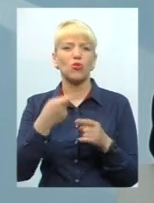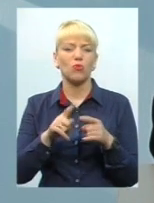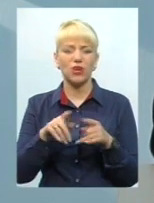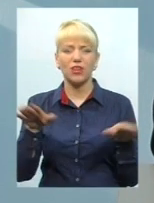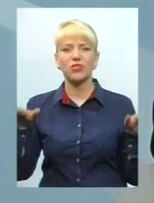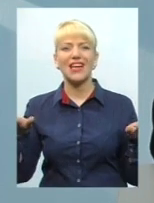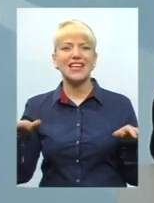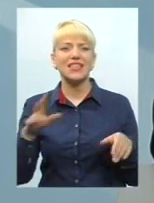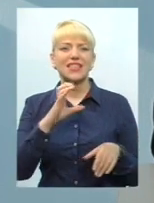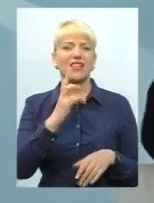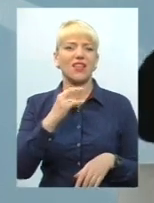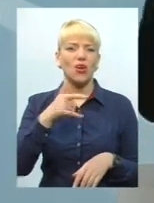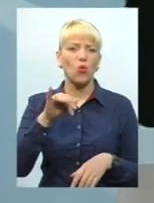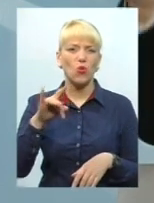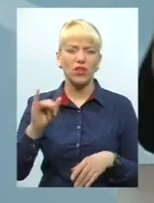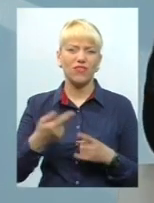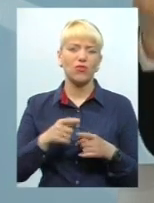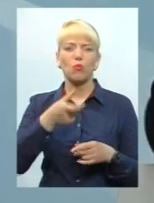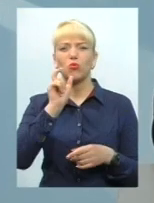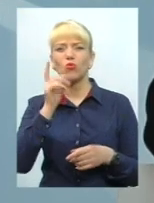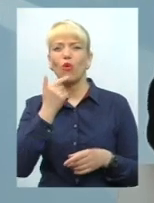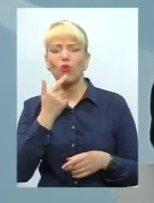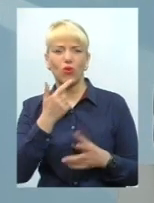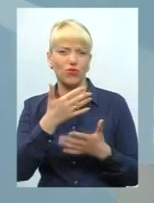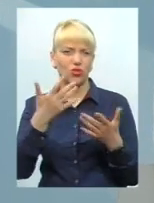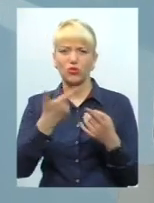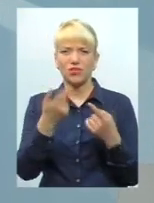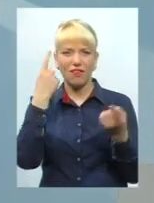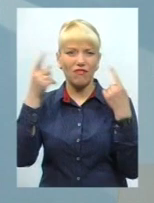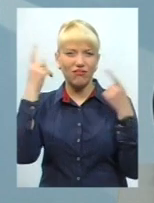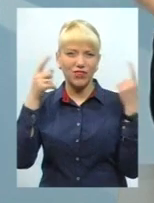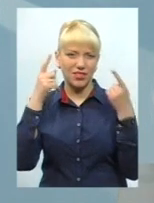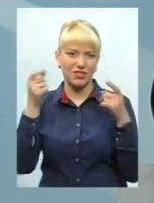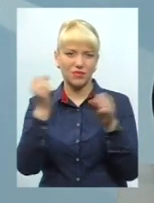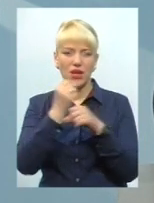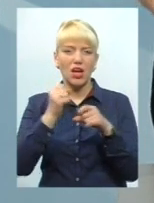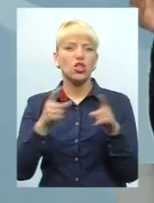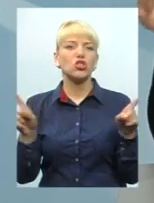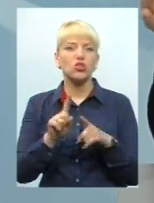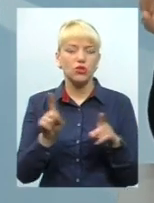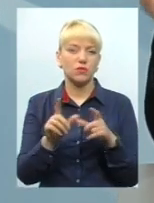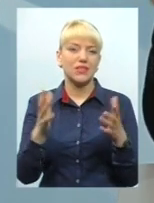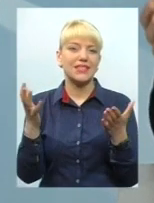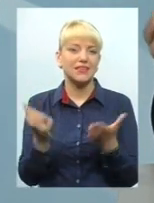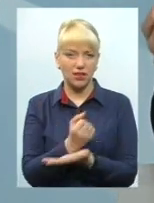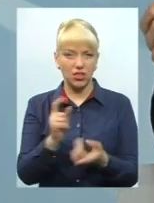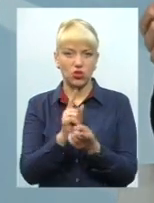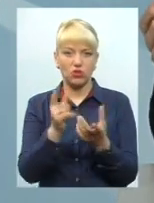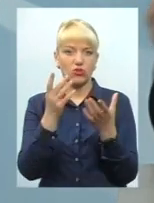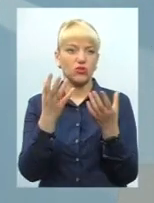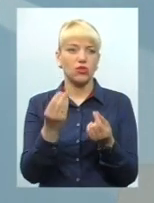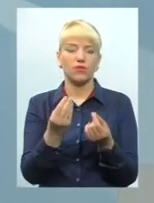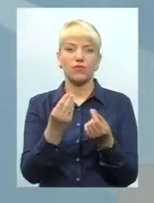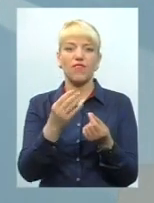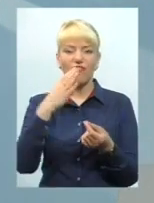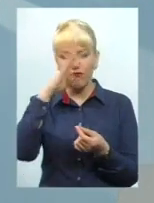хто значить, кров і так далі. Тобто щось таке віртуальне, фантастичне і так далі придумують для того, аби знайти ще чергового ворога,